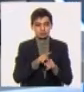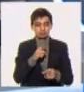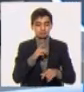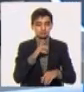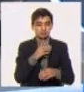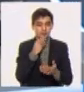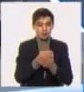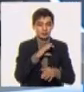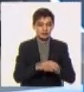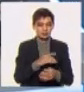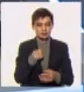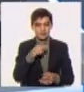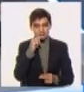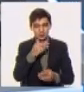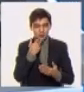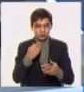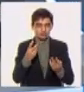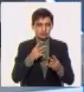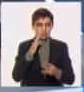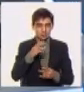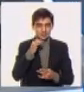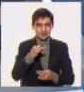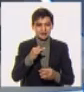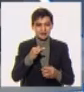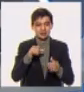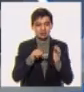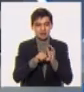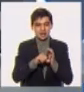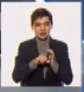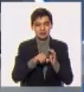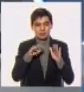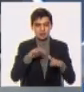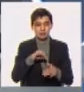3 месяца с правом пролонгации по сложным делам вместо 6 по действующему закону.